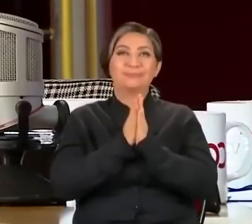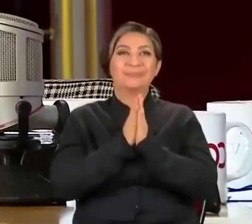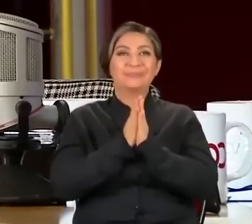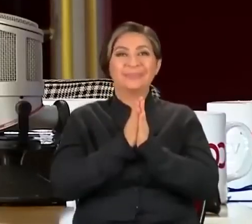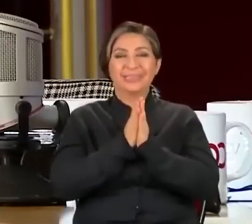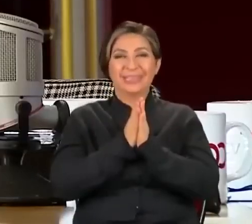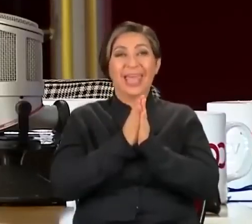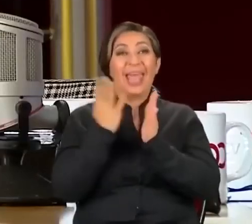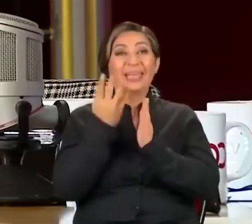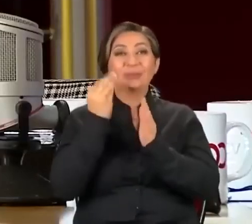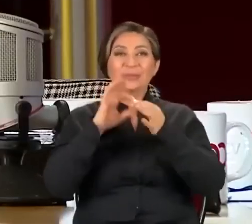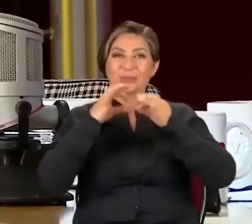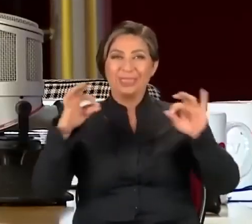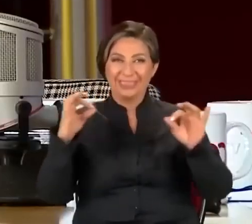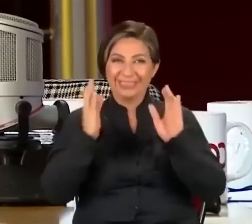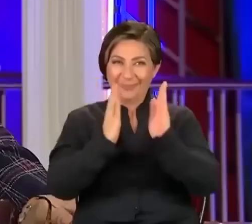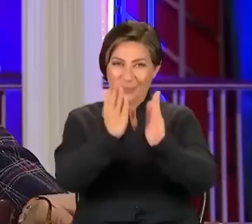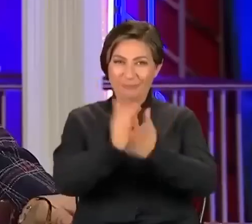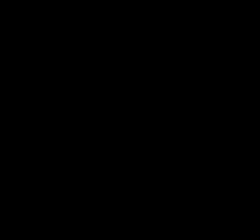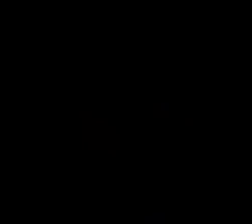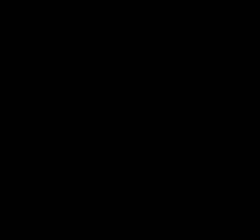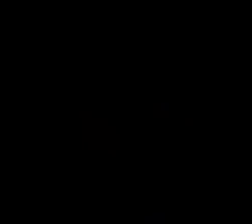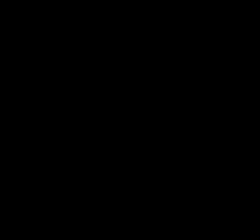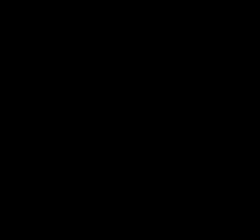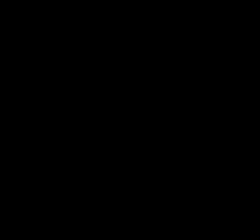evet. Evet, en güzel sözler. Devam.